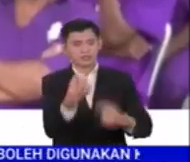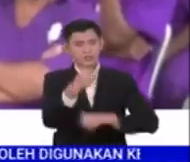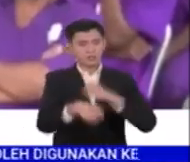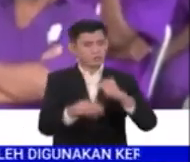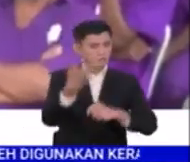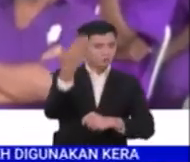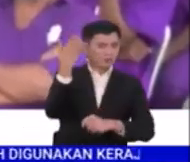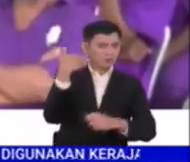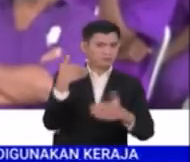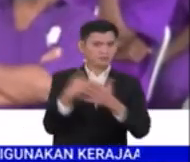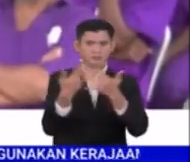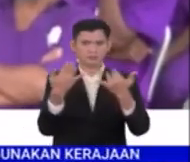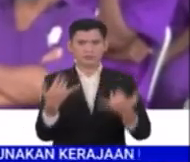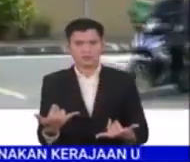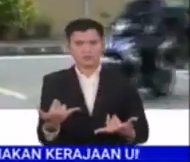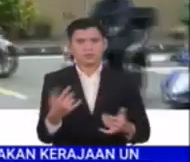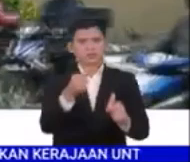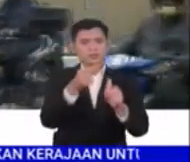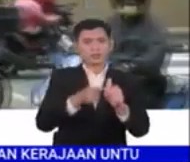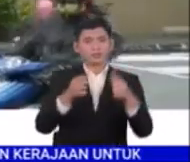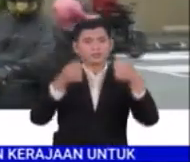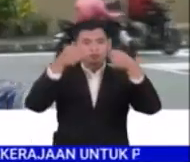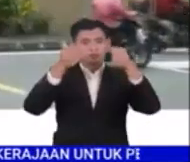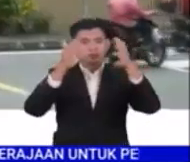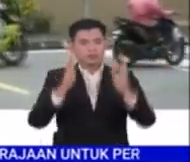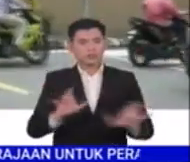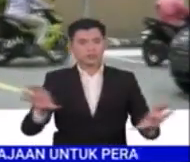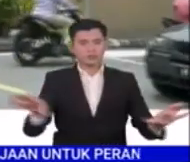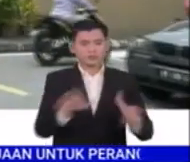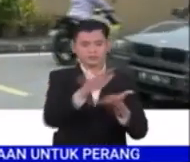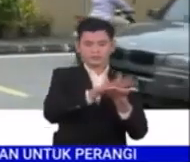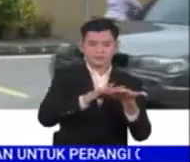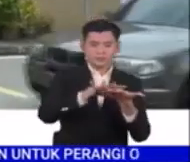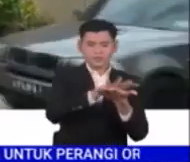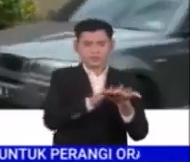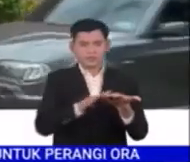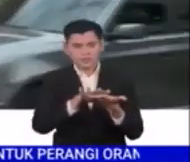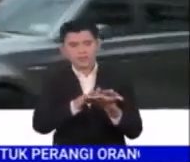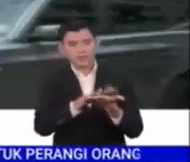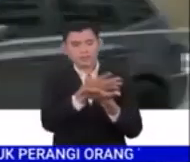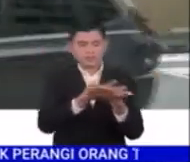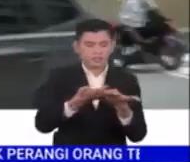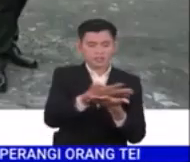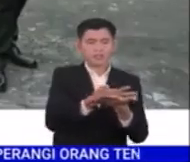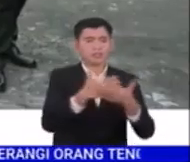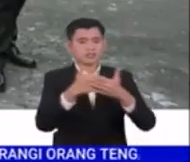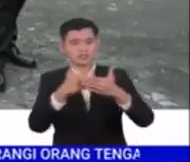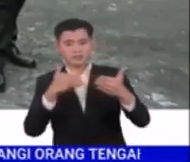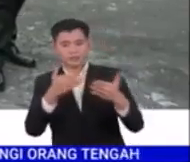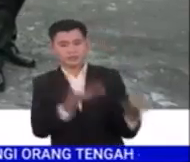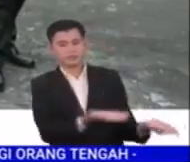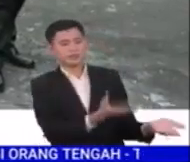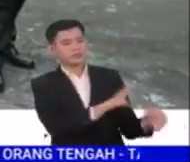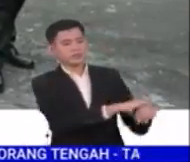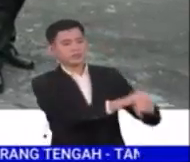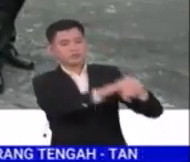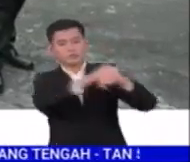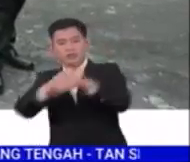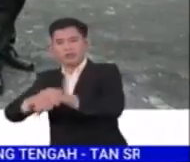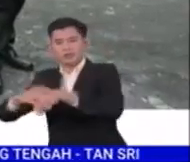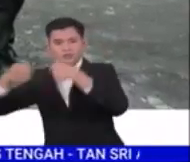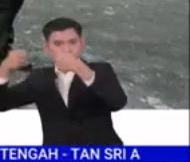setiap penghuni akan melalui proses teringat dipenjara Static Bukit mertajam sebelum dibawa ke penjara tersebut